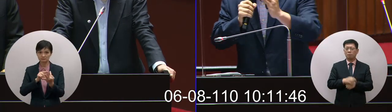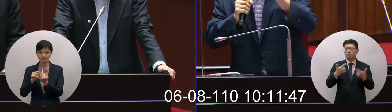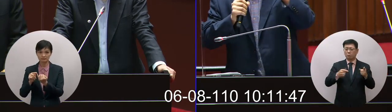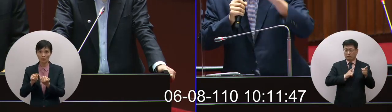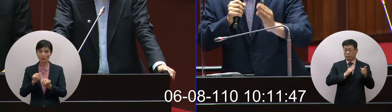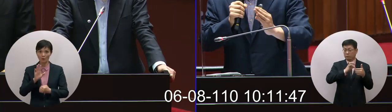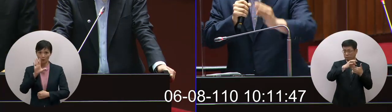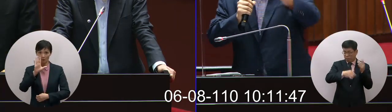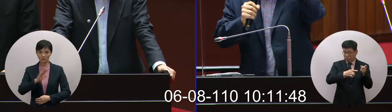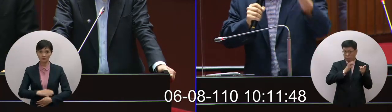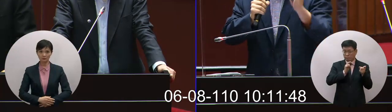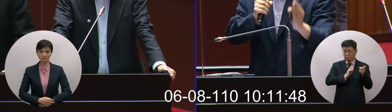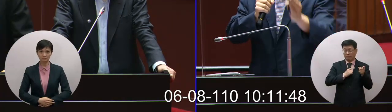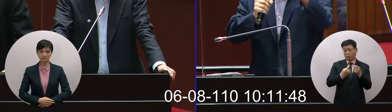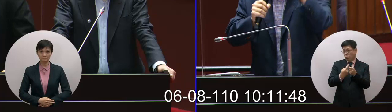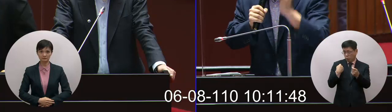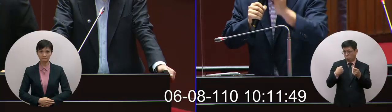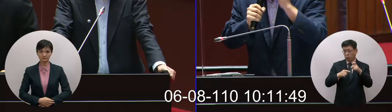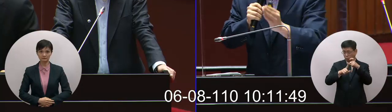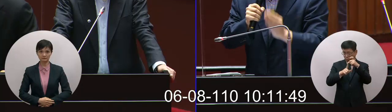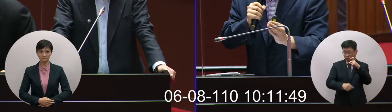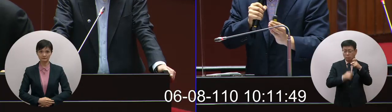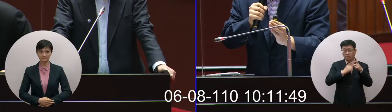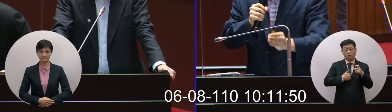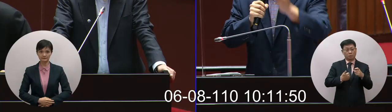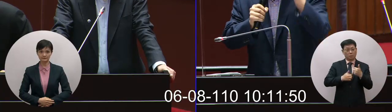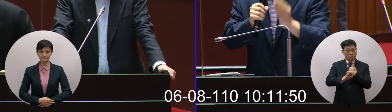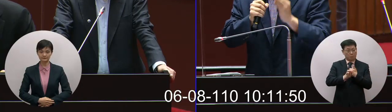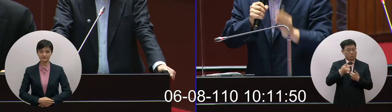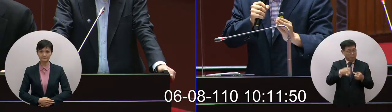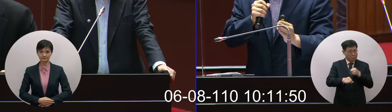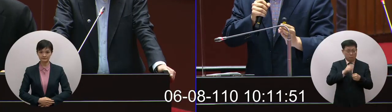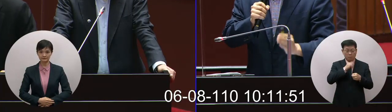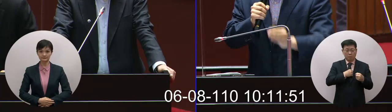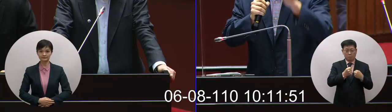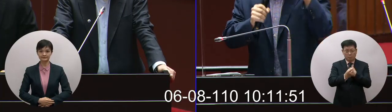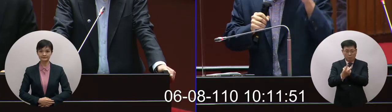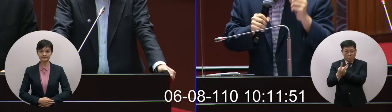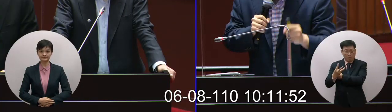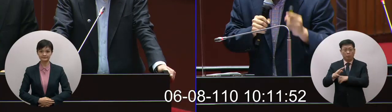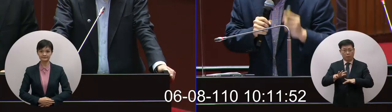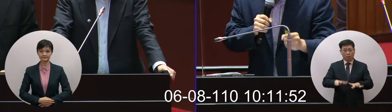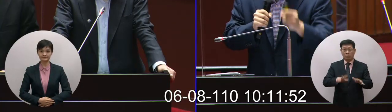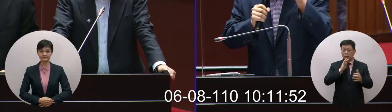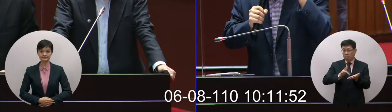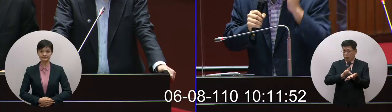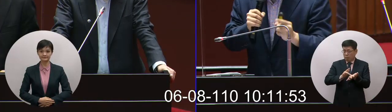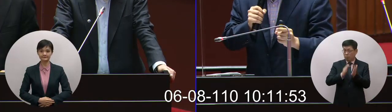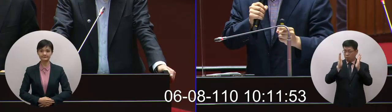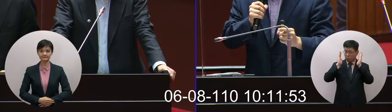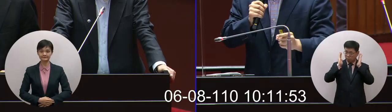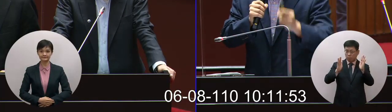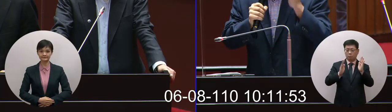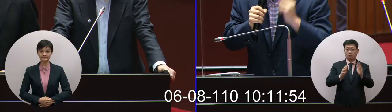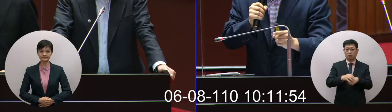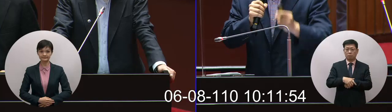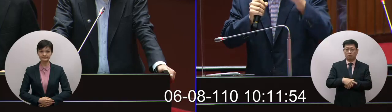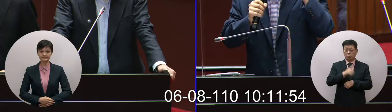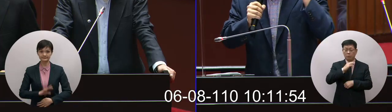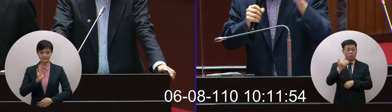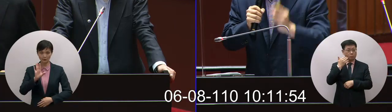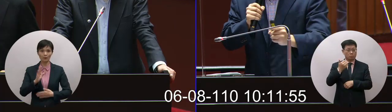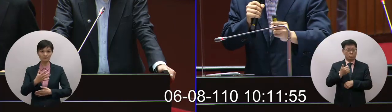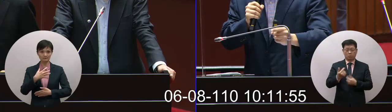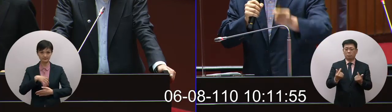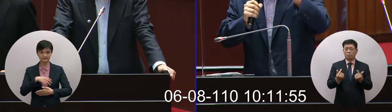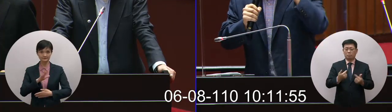你那个标准是说你去年那个是一个实验的嘛？做到第几期嘛？啊，基本上等于讲这个油啊，这个疫苗，它到底